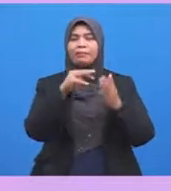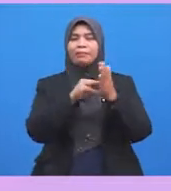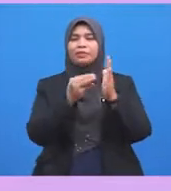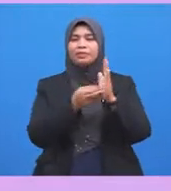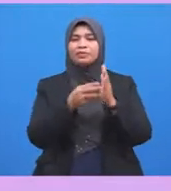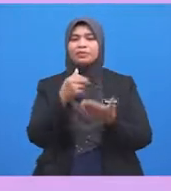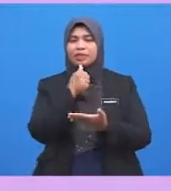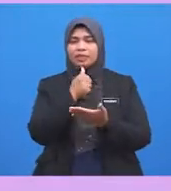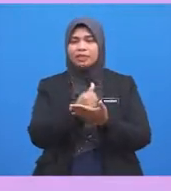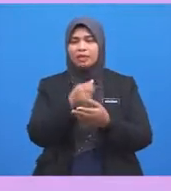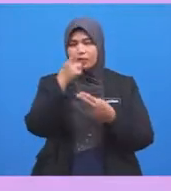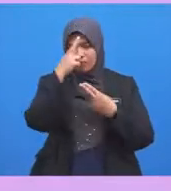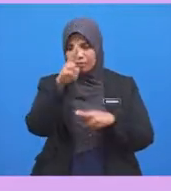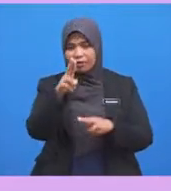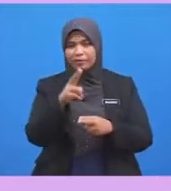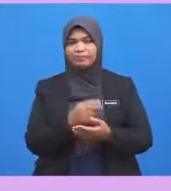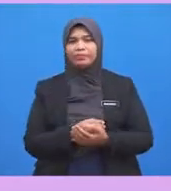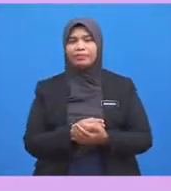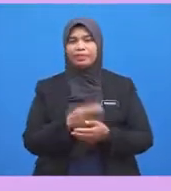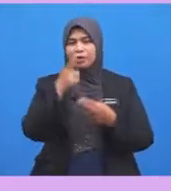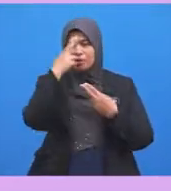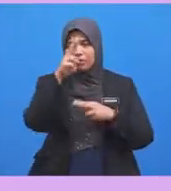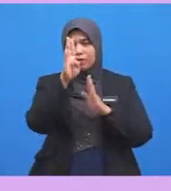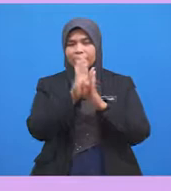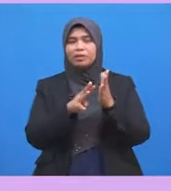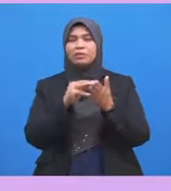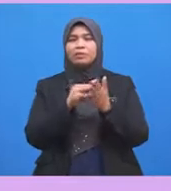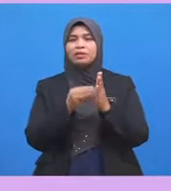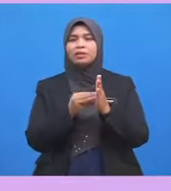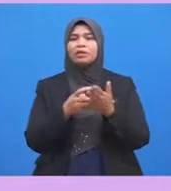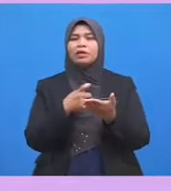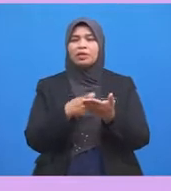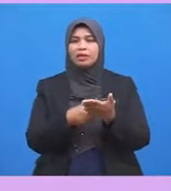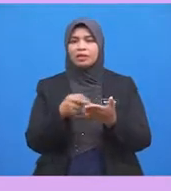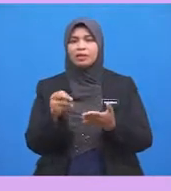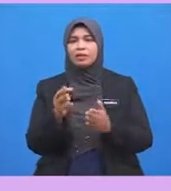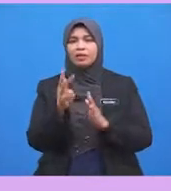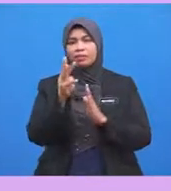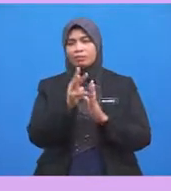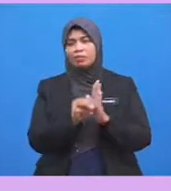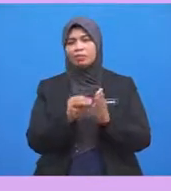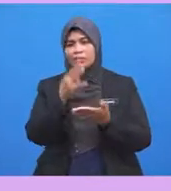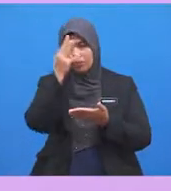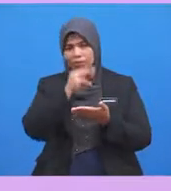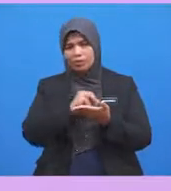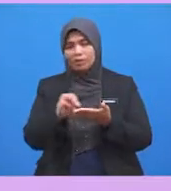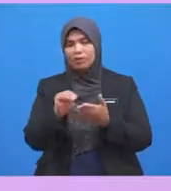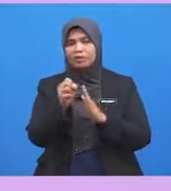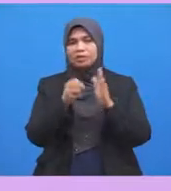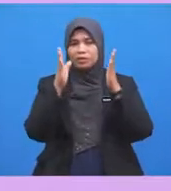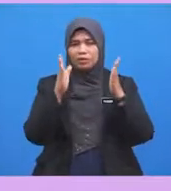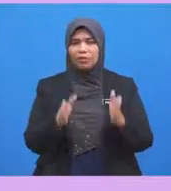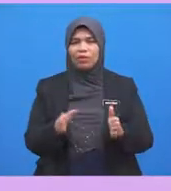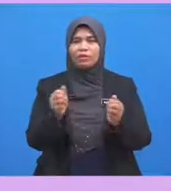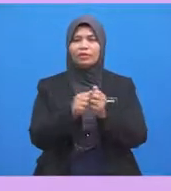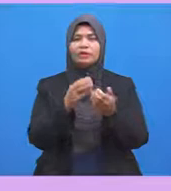nilai hormat? Hormat bermaksud menghargai dan memuliakan seseorang